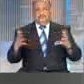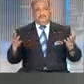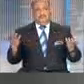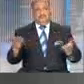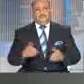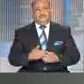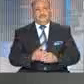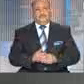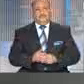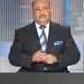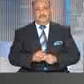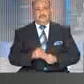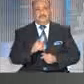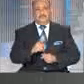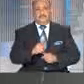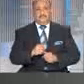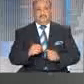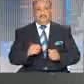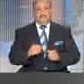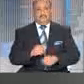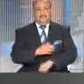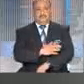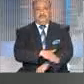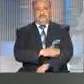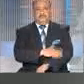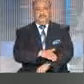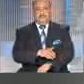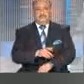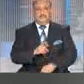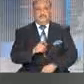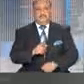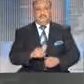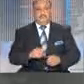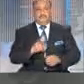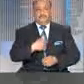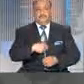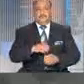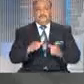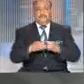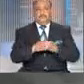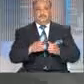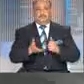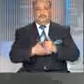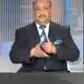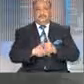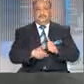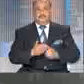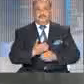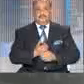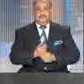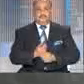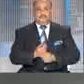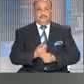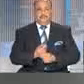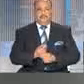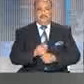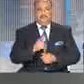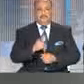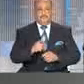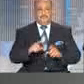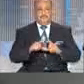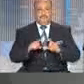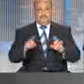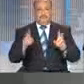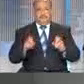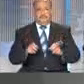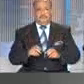لأنها ما تمتعناش بها بعد ضمنا في سنة 2000 كمسترسلين، نحب كالضم خدمات. كما طالب المحتجون بضرورة الإسراع